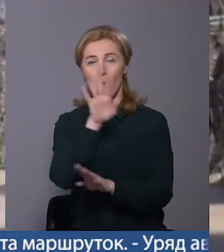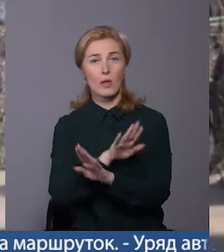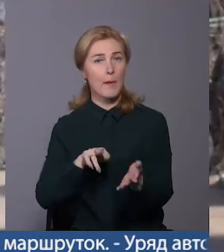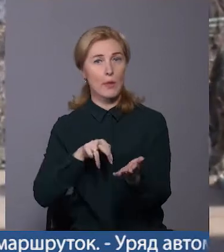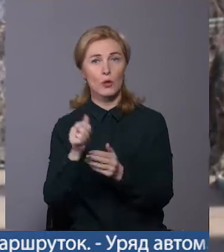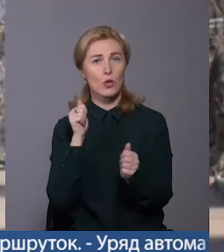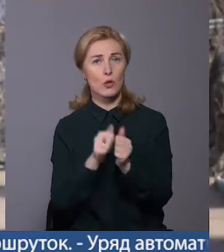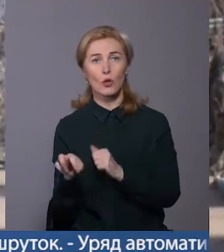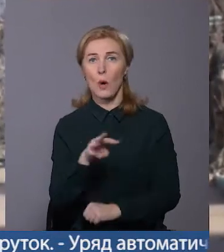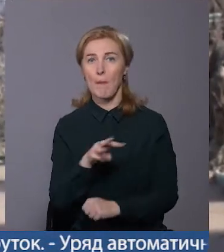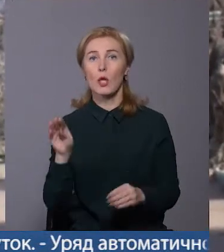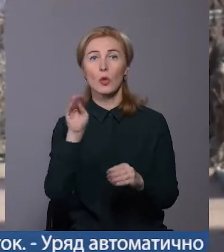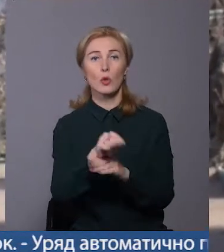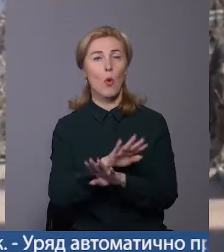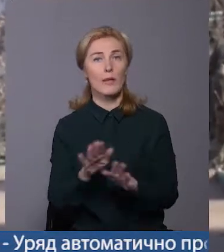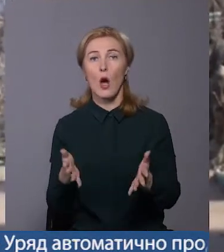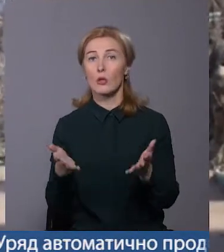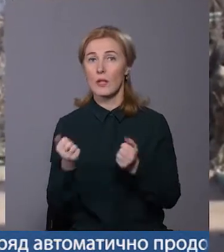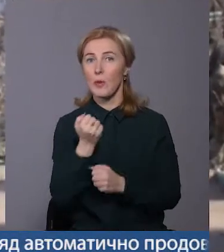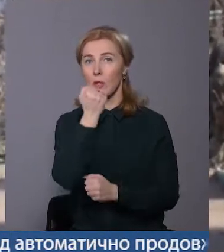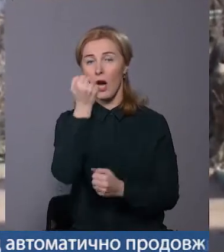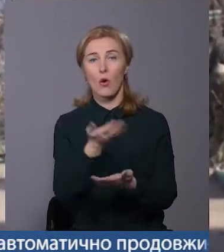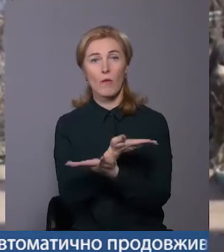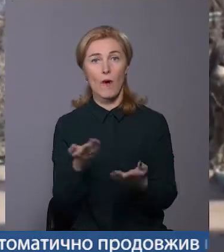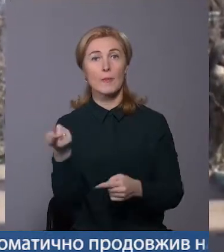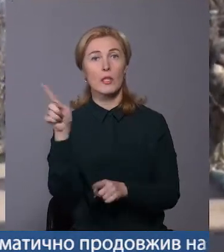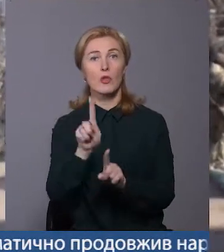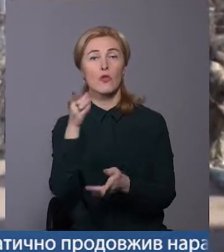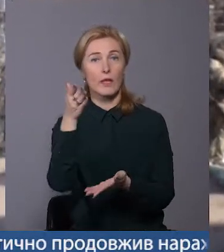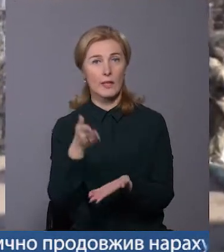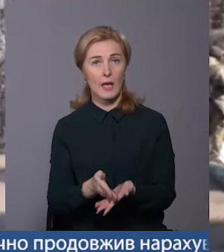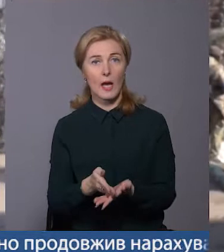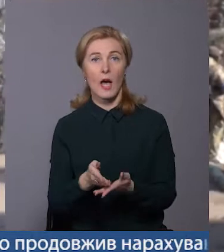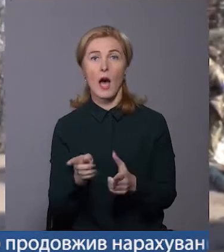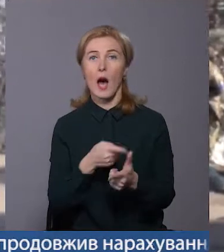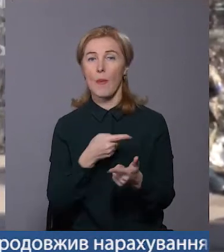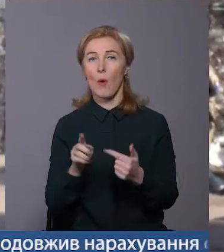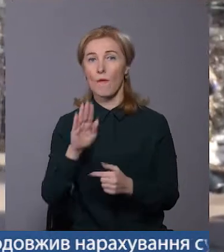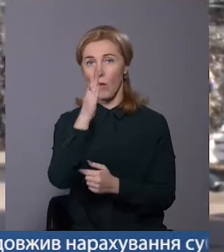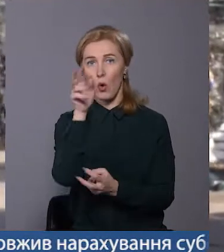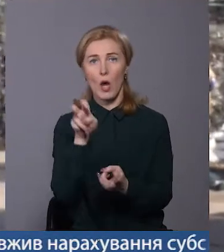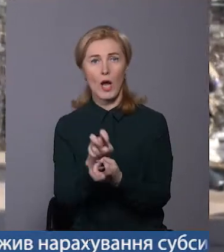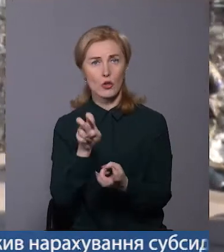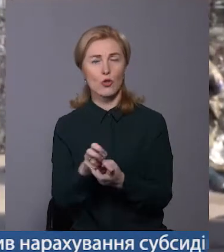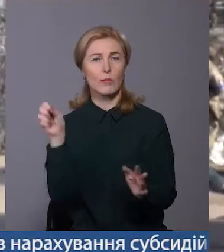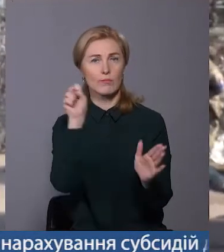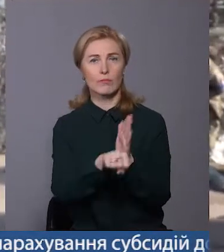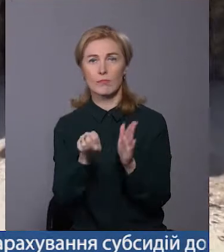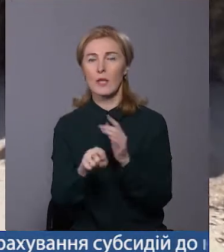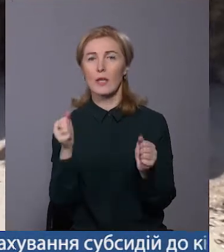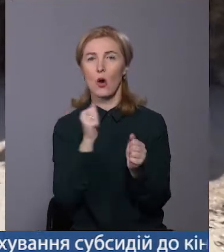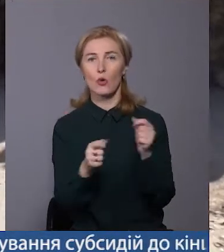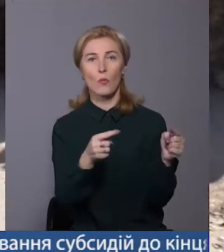метра додаткового не отримає. Дякую вам за те, що ви є, а ворога, як щурів, будемо бити на кожному